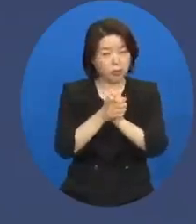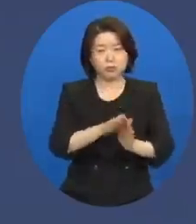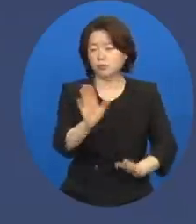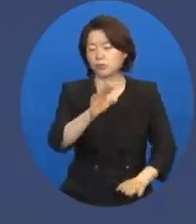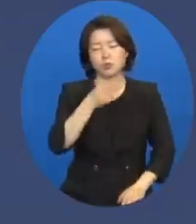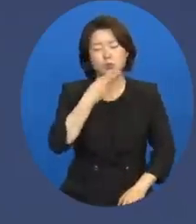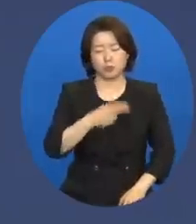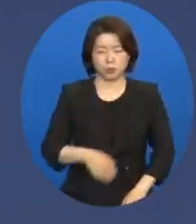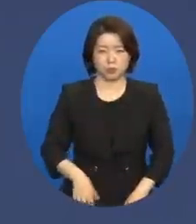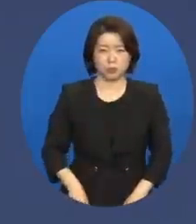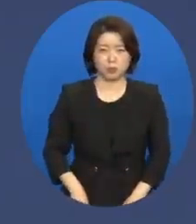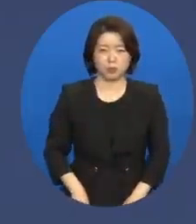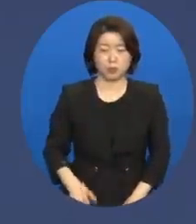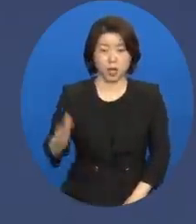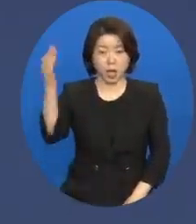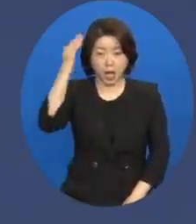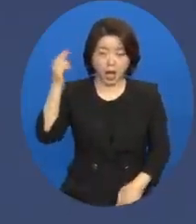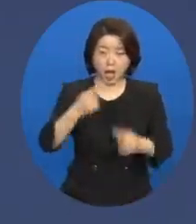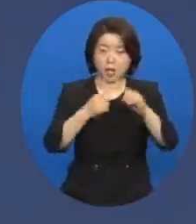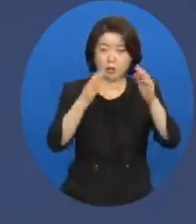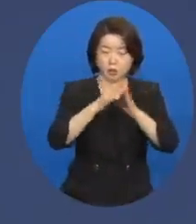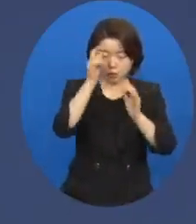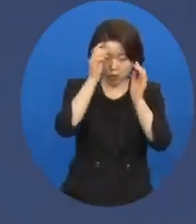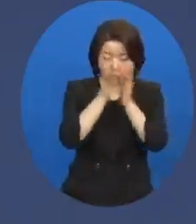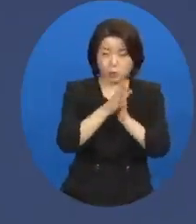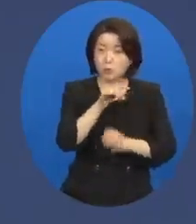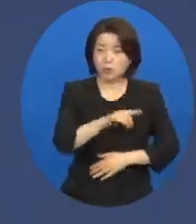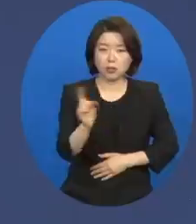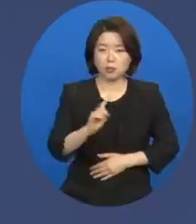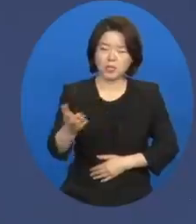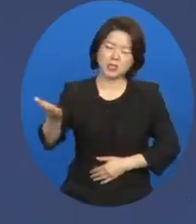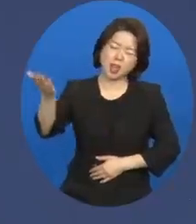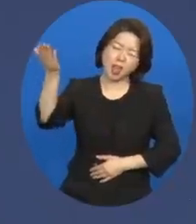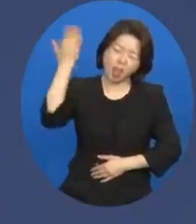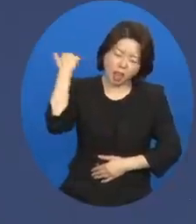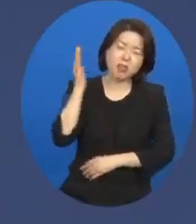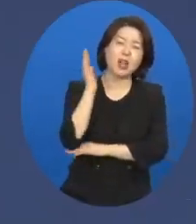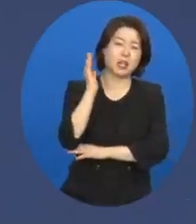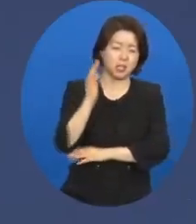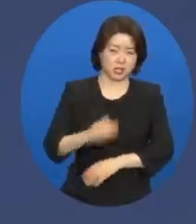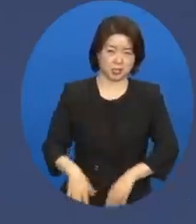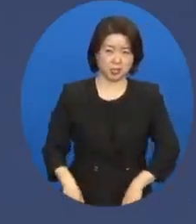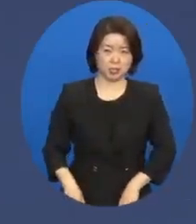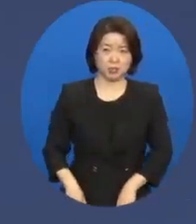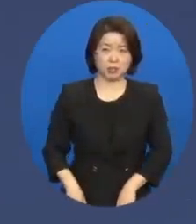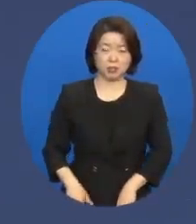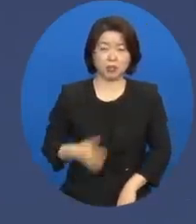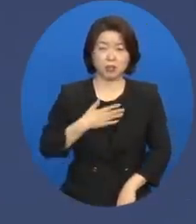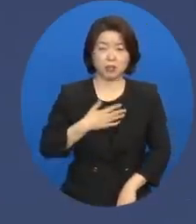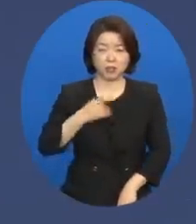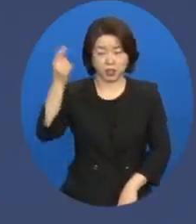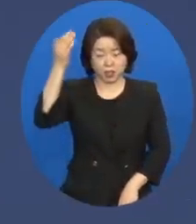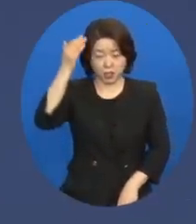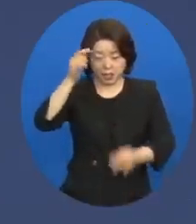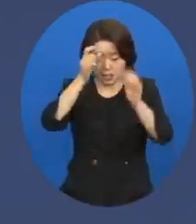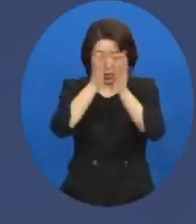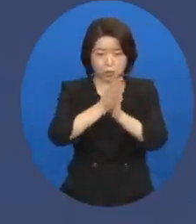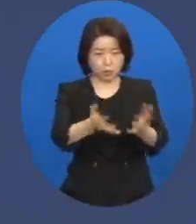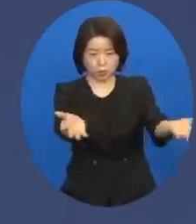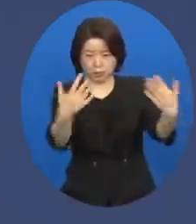잘 한국교회 기도한다는 얘기는 옛날 얘기 자꾸 하시는 거예요. 제가 기도 동원을 하고 다니는